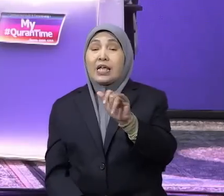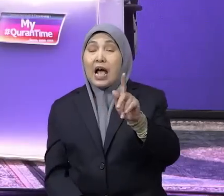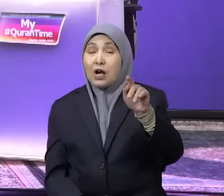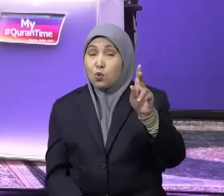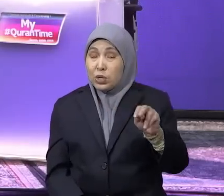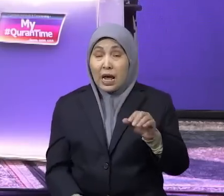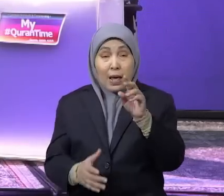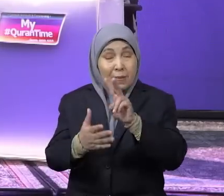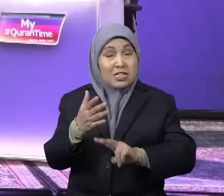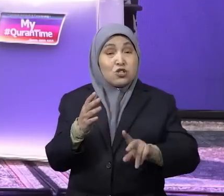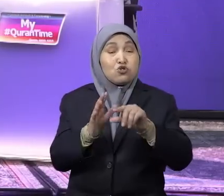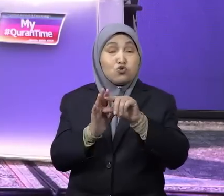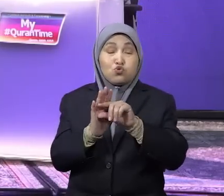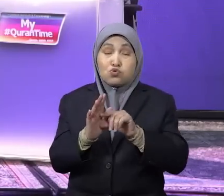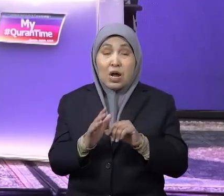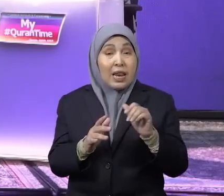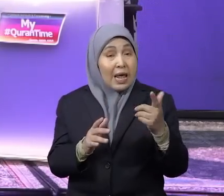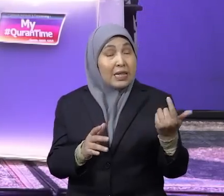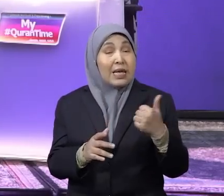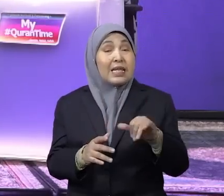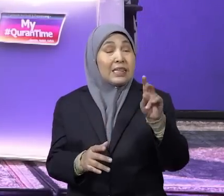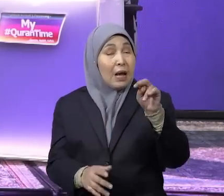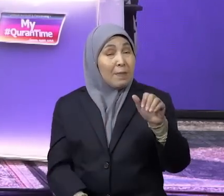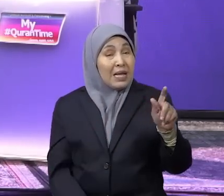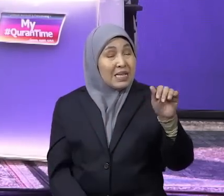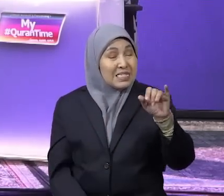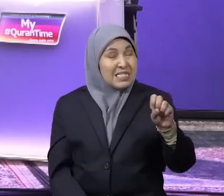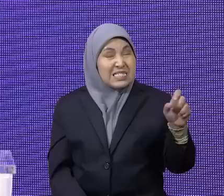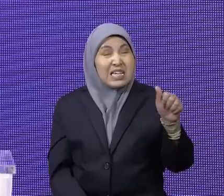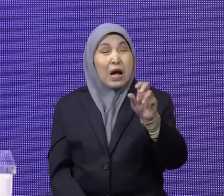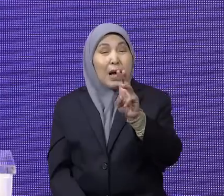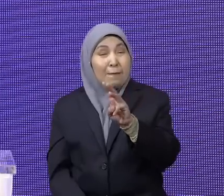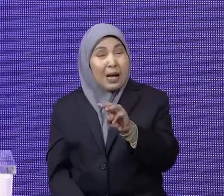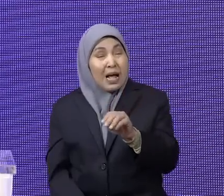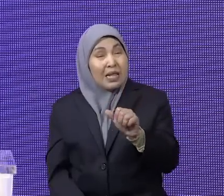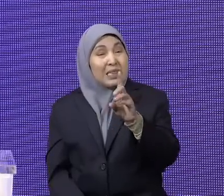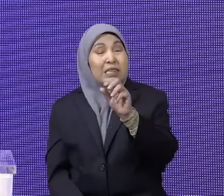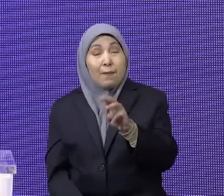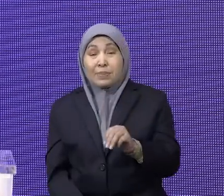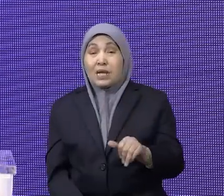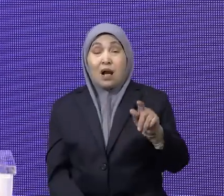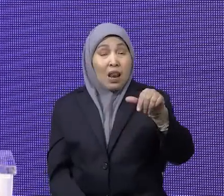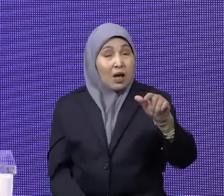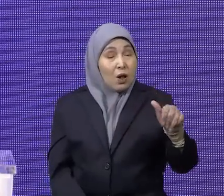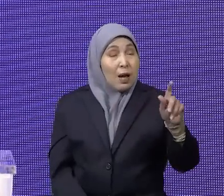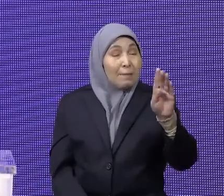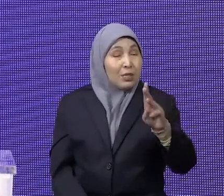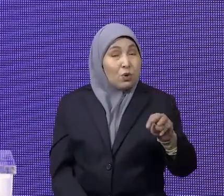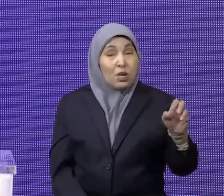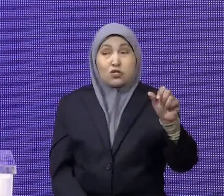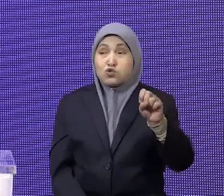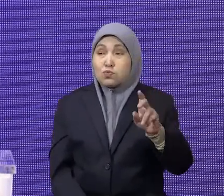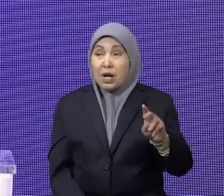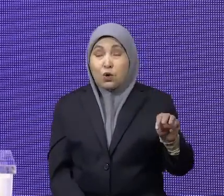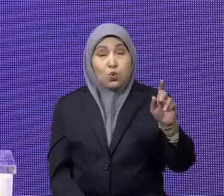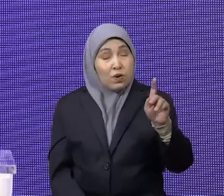tu. Kalau tuan-puan baca dalam surah yang lain, Allah Ta'ala kata, Inna masala Isa indallahi kamasali Adam. Khalaqahu min turabin